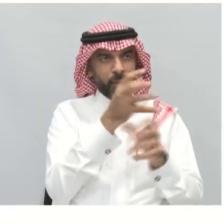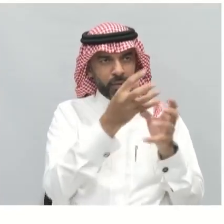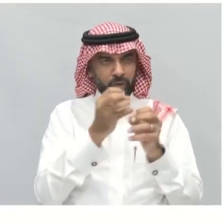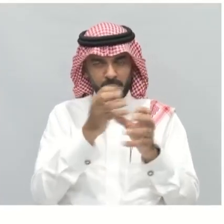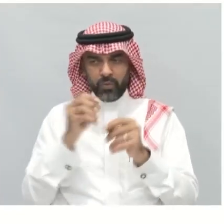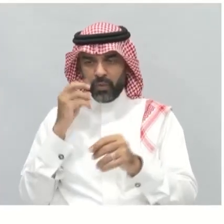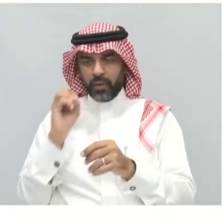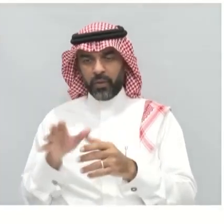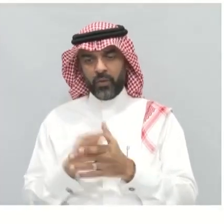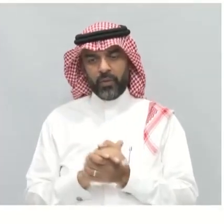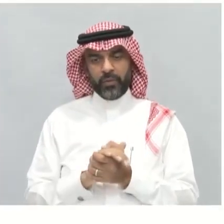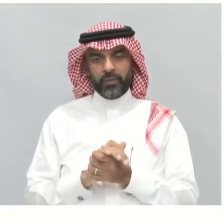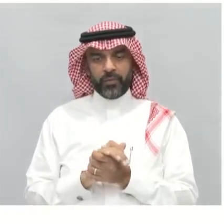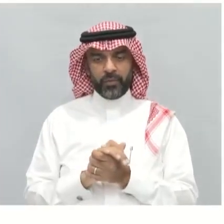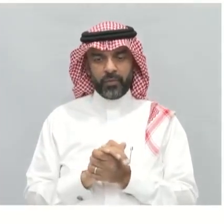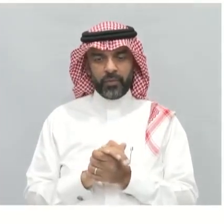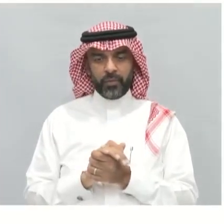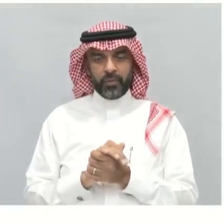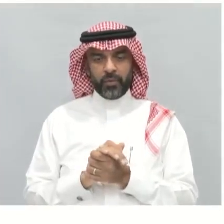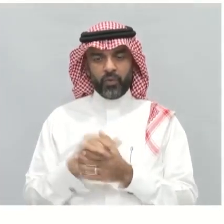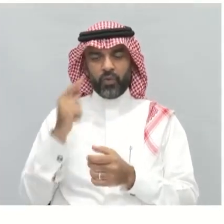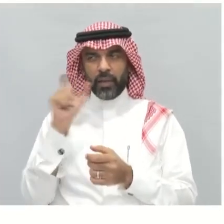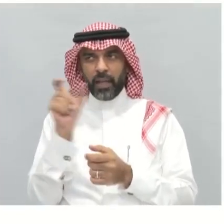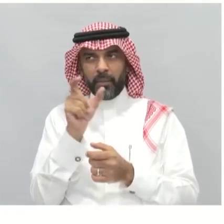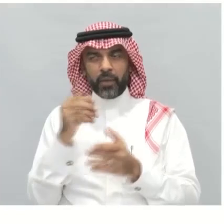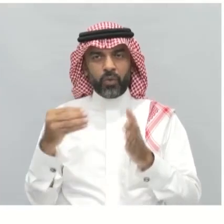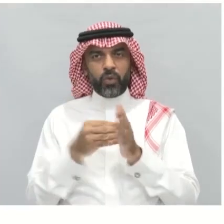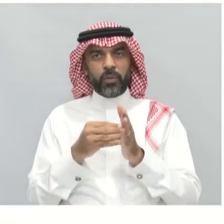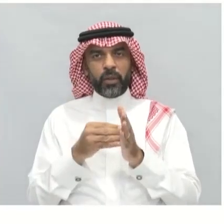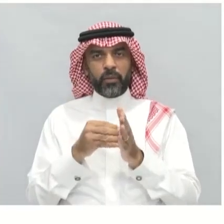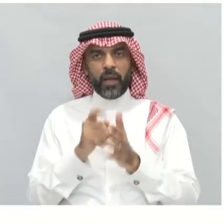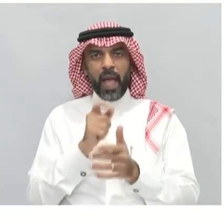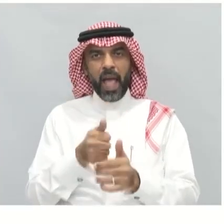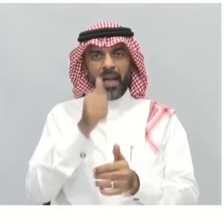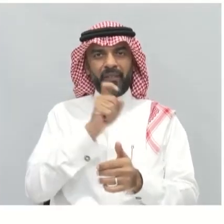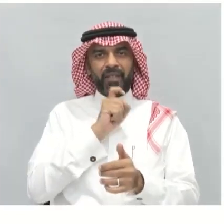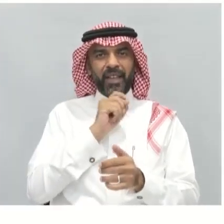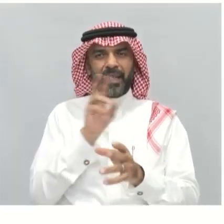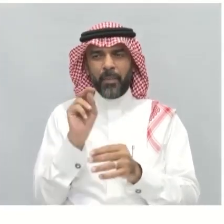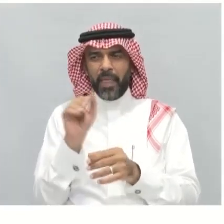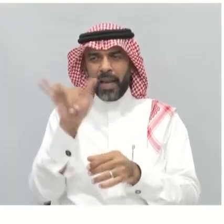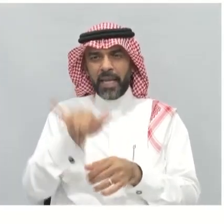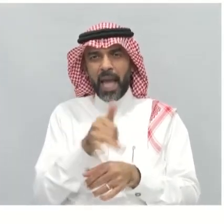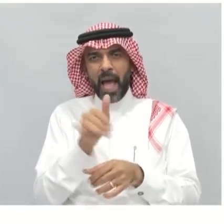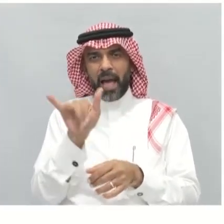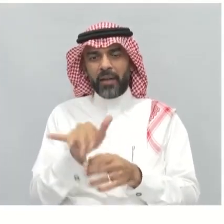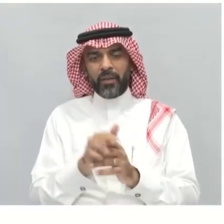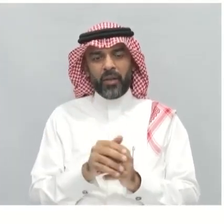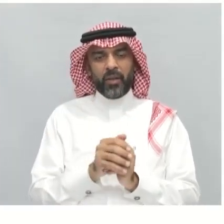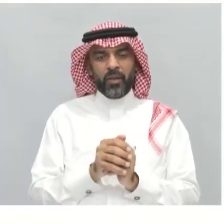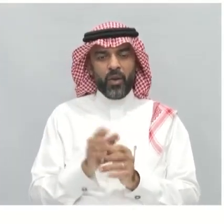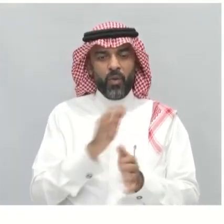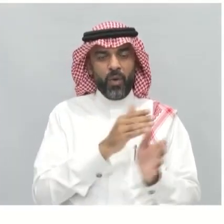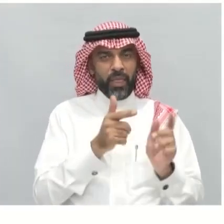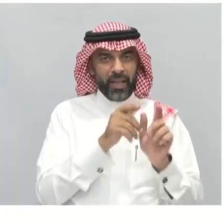الفئه كلمات ختمت بالف لينه على صوره ياء وكلمات ختمت بالف لينه على